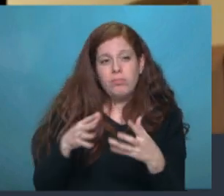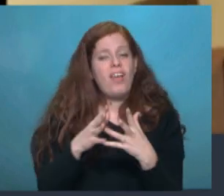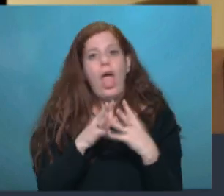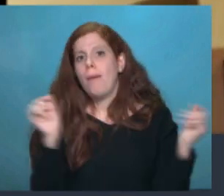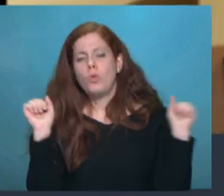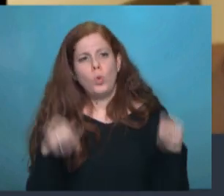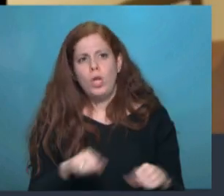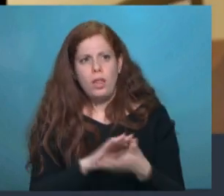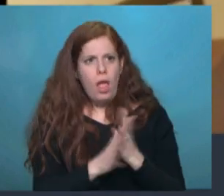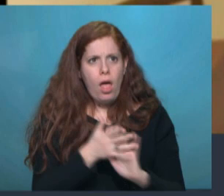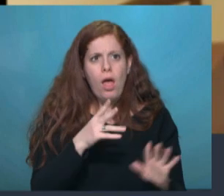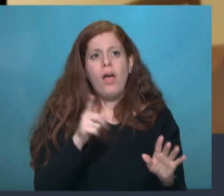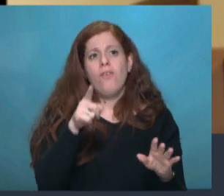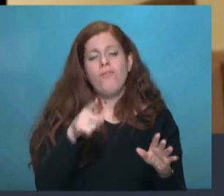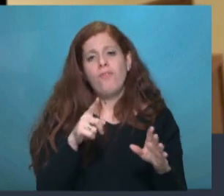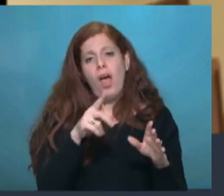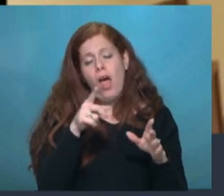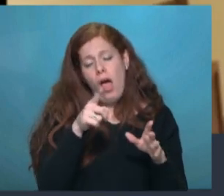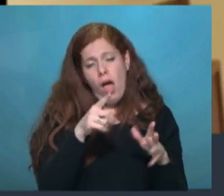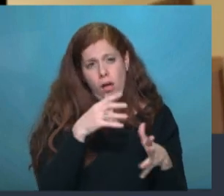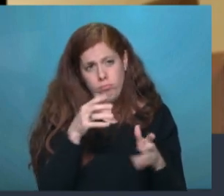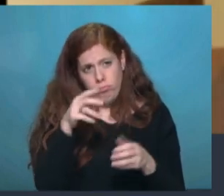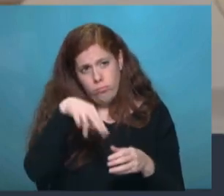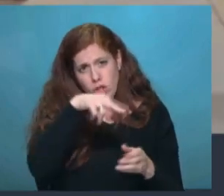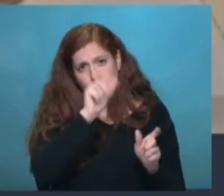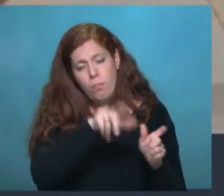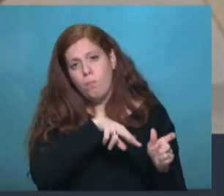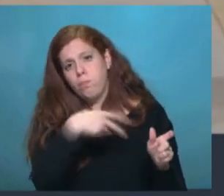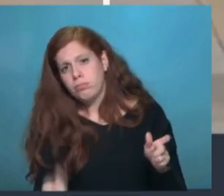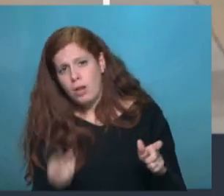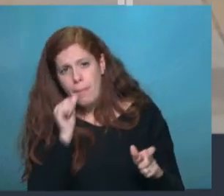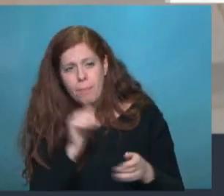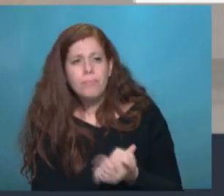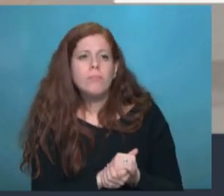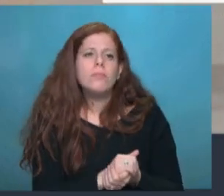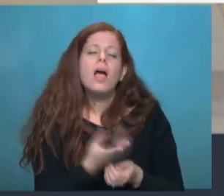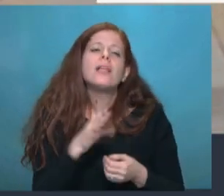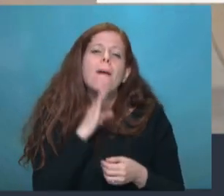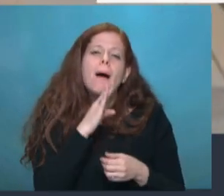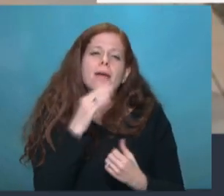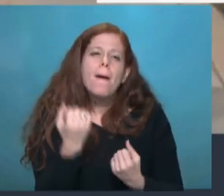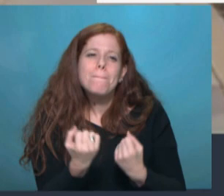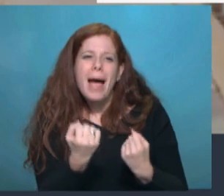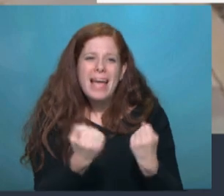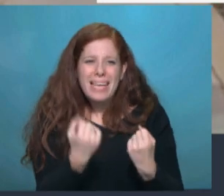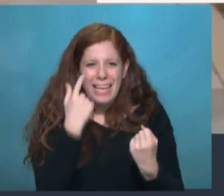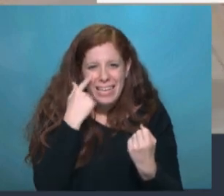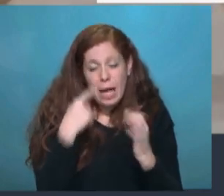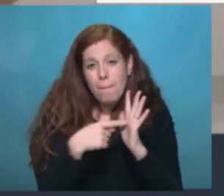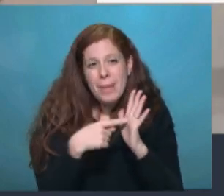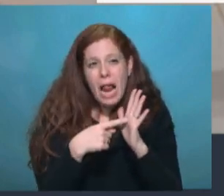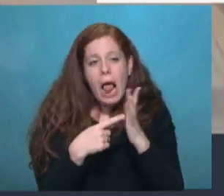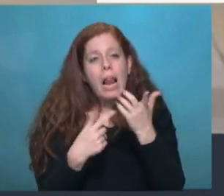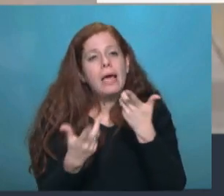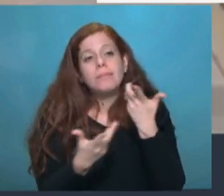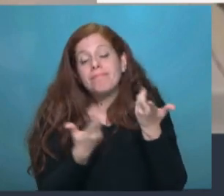control, lo que generó la proyección de los pasajeros hacia... הייתה תקלה בהיגוי, כפי הנראה, בשל פיסת,